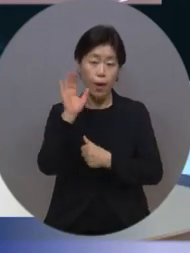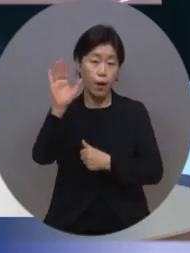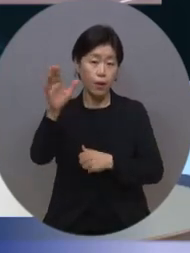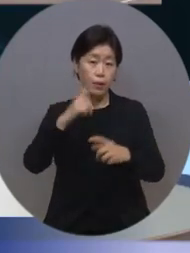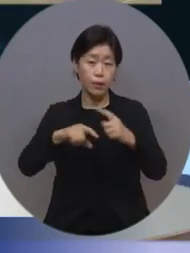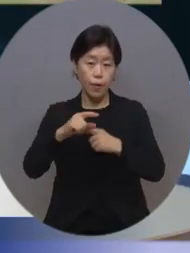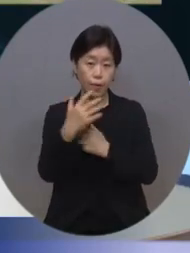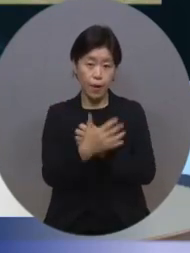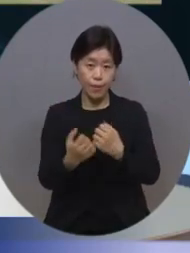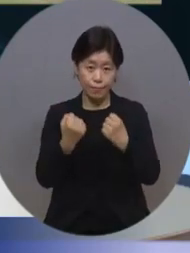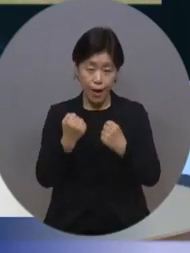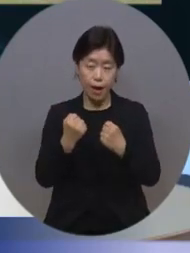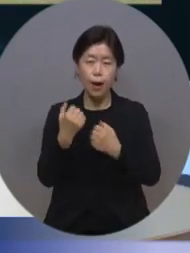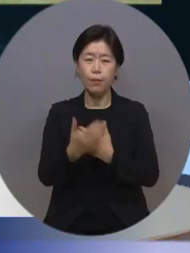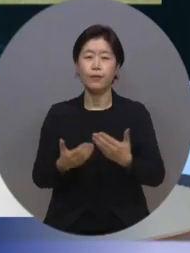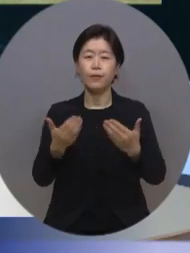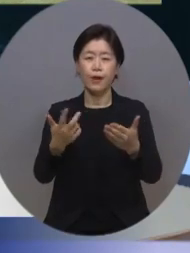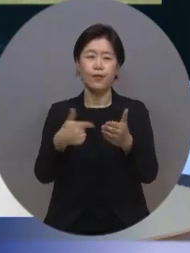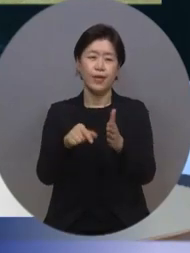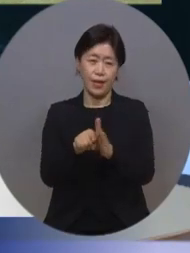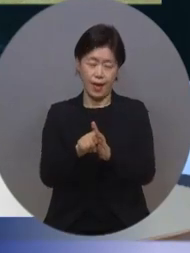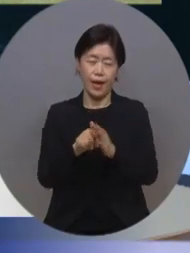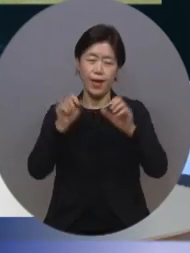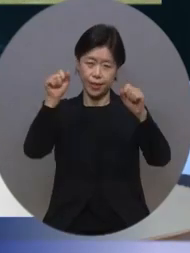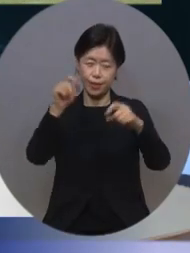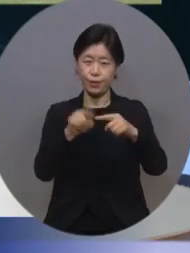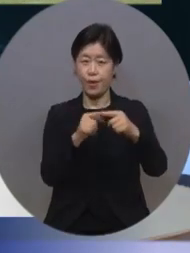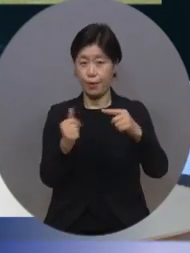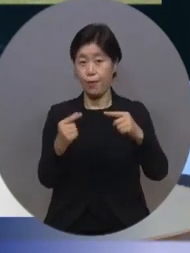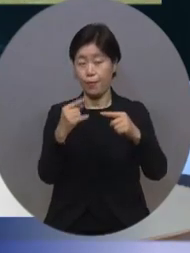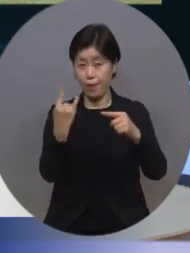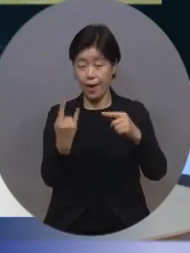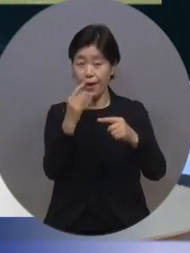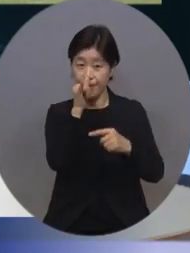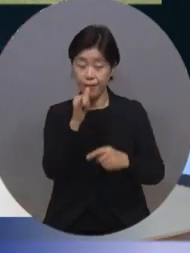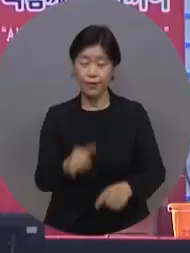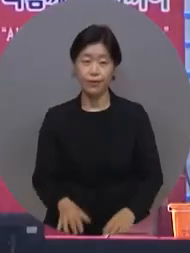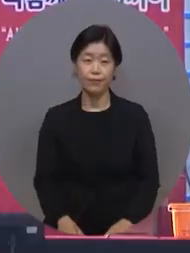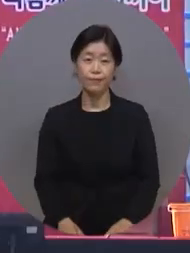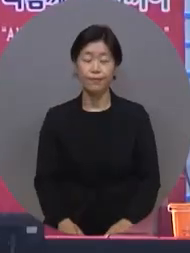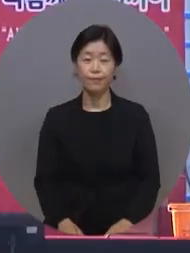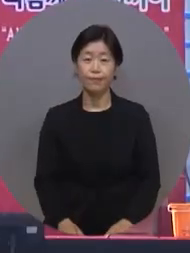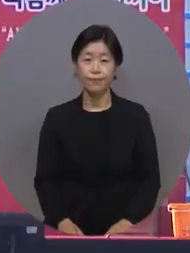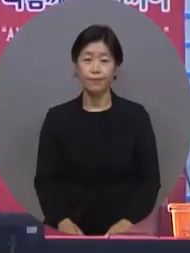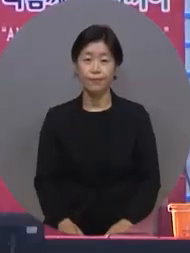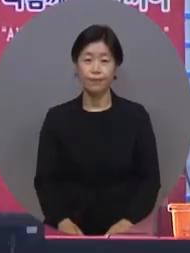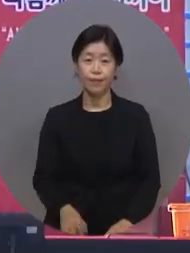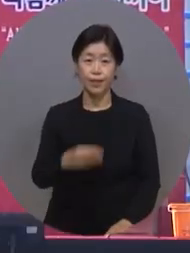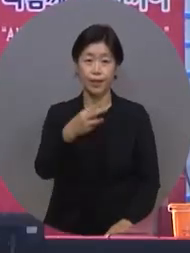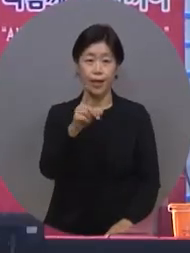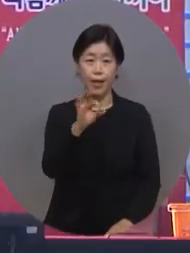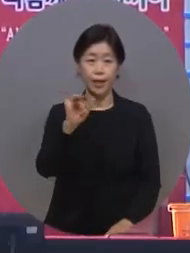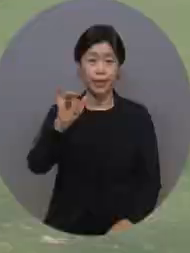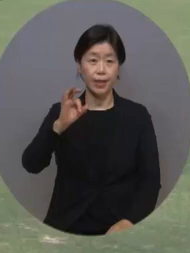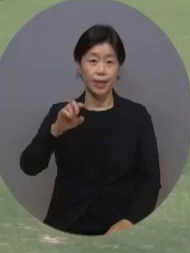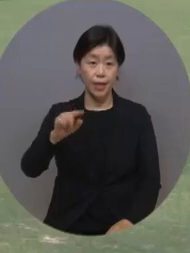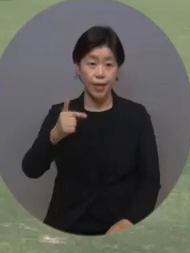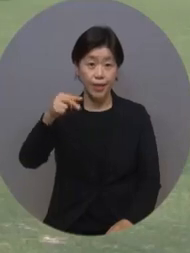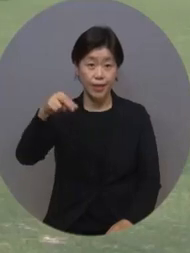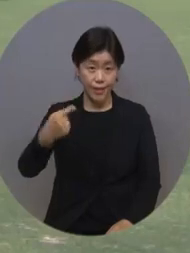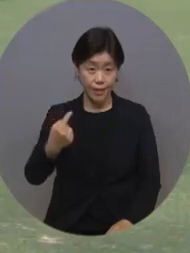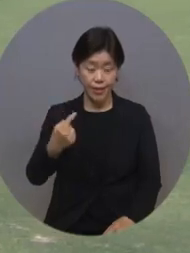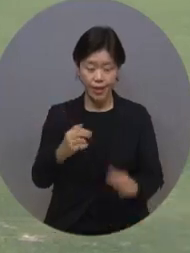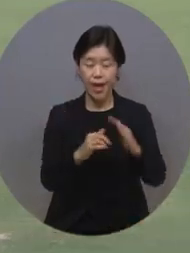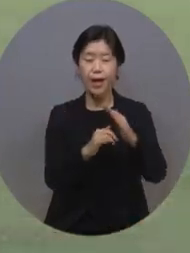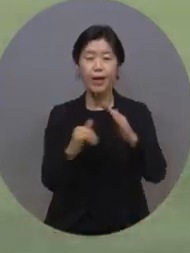위해 체육대회를 열었는데요. 김소경 기자가 보도합니다. 라이온스 가족 동반 체육대회가